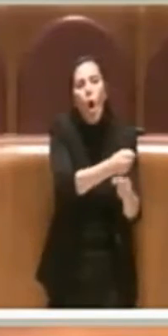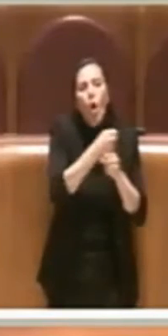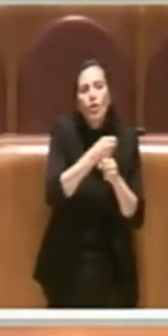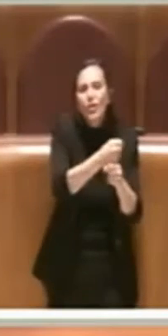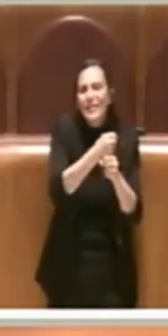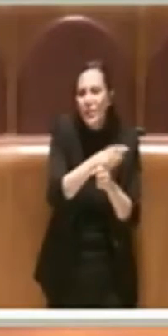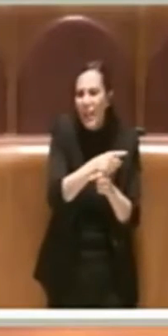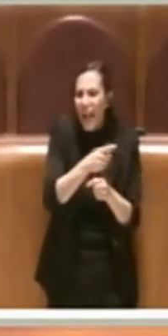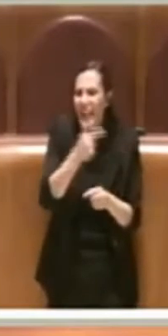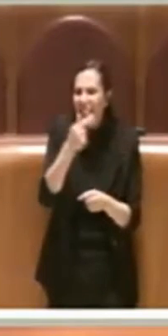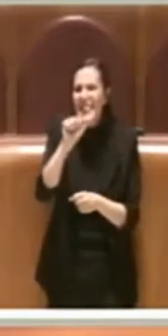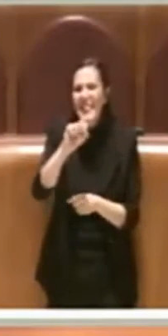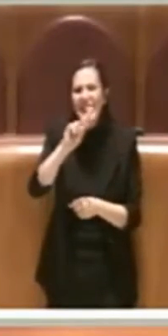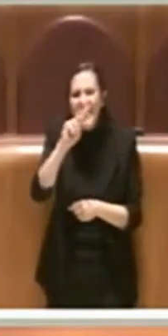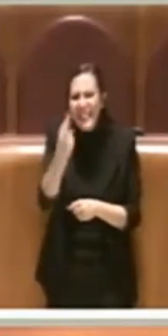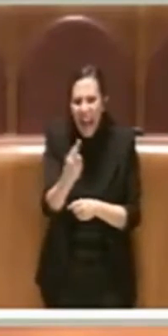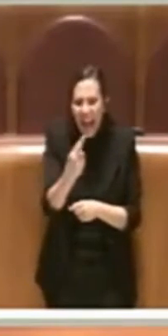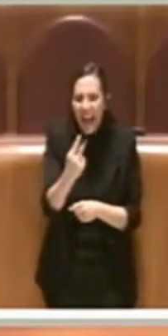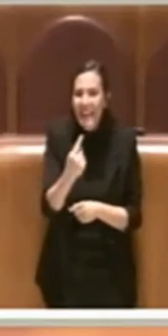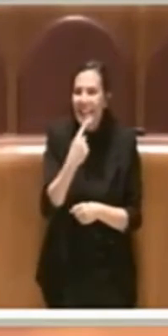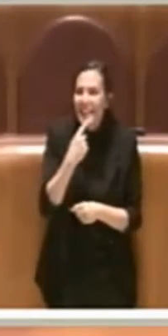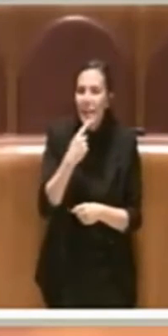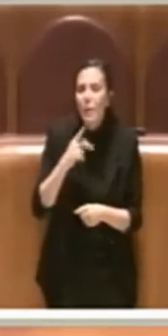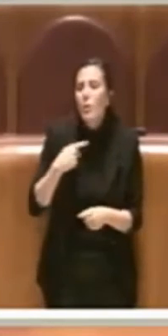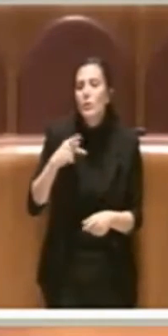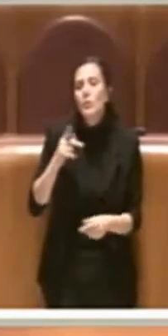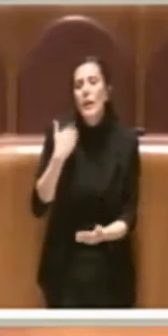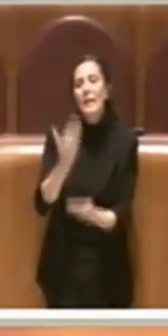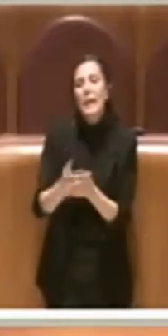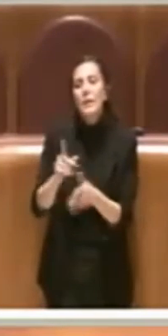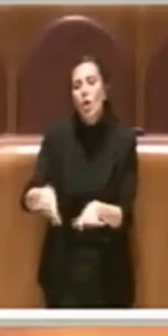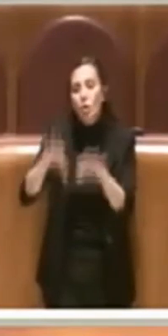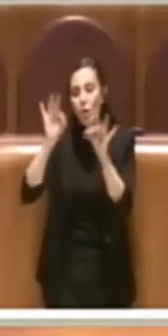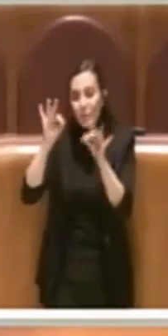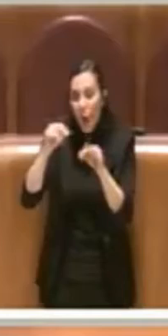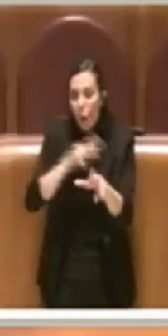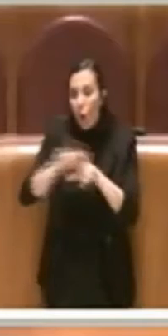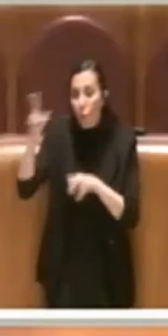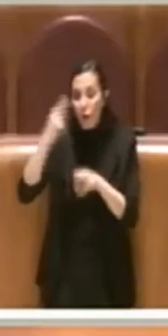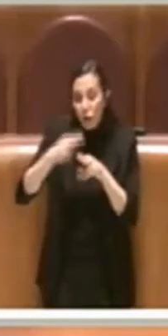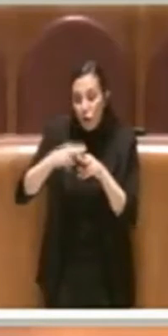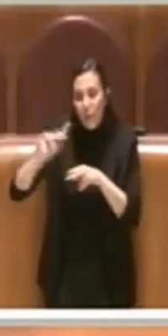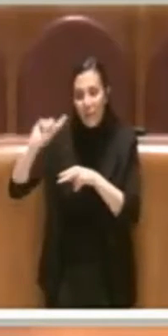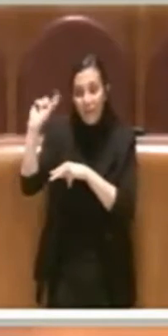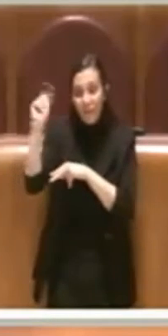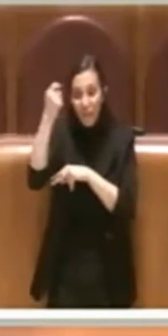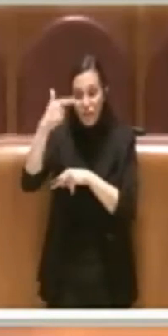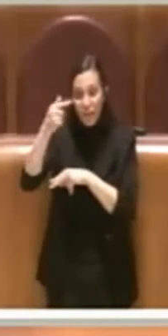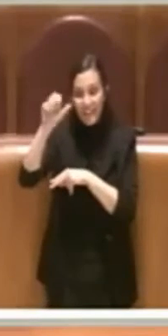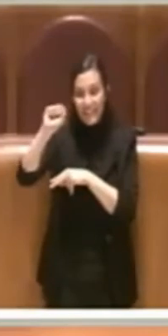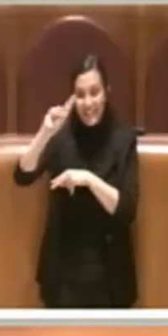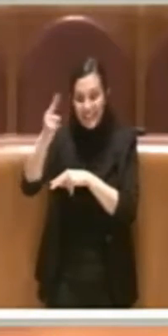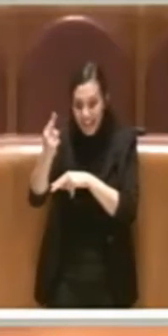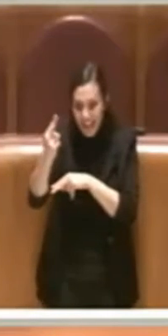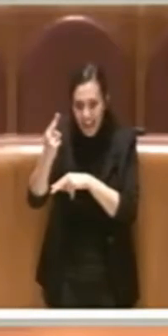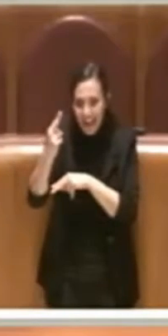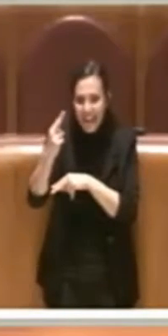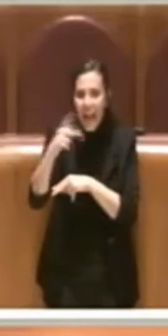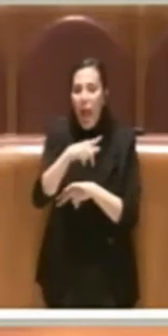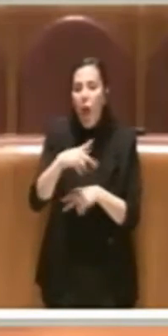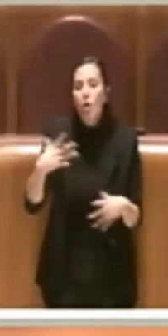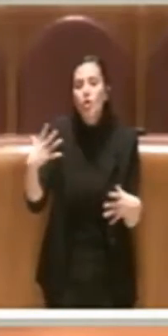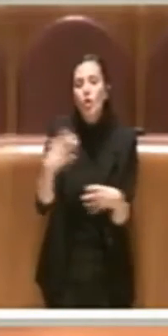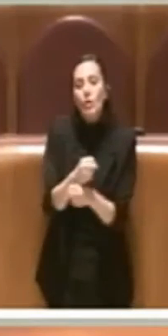fatto ricorso al TAR immediatamente con richiesta di sospensiva. Il comune di Roma vince il ricorso al TAR e viene respinta la